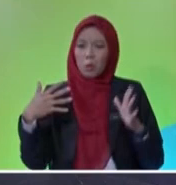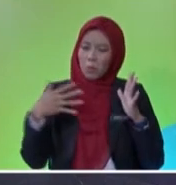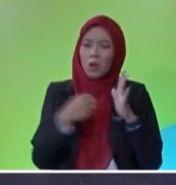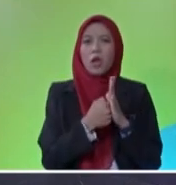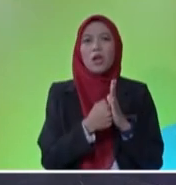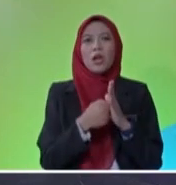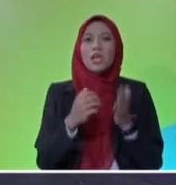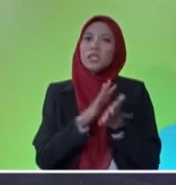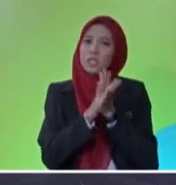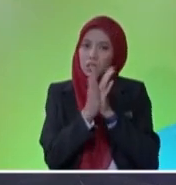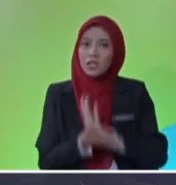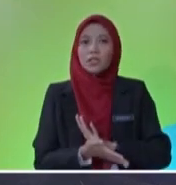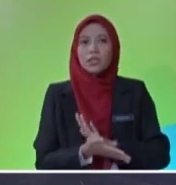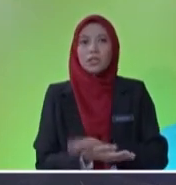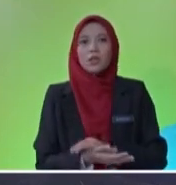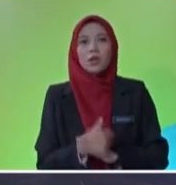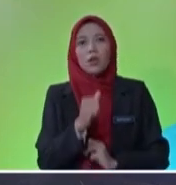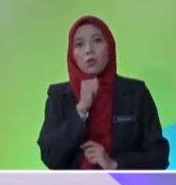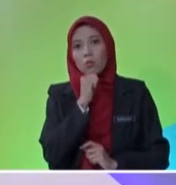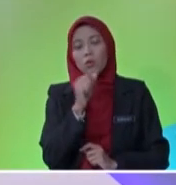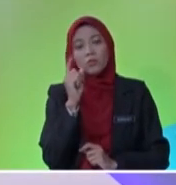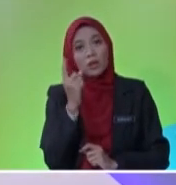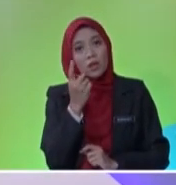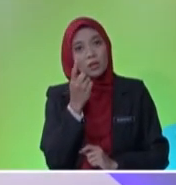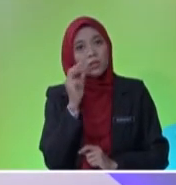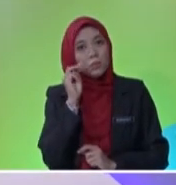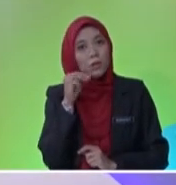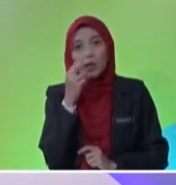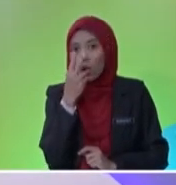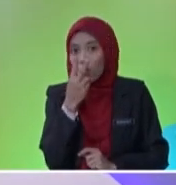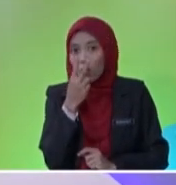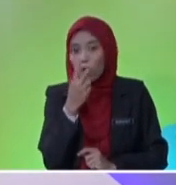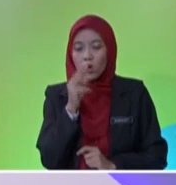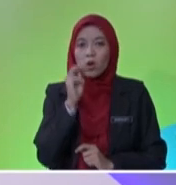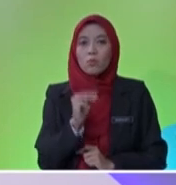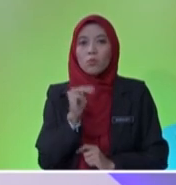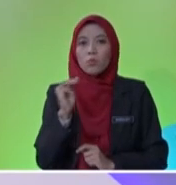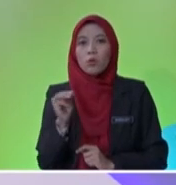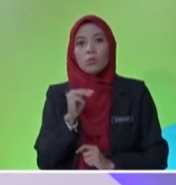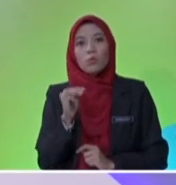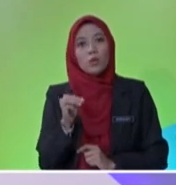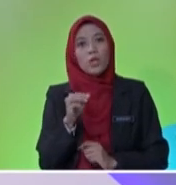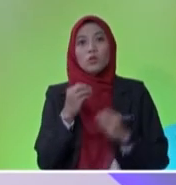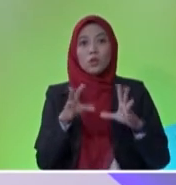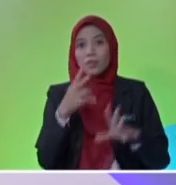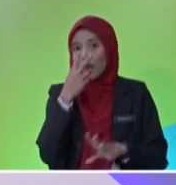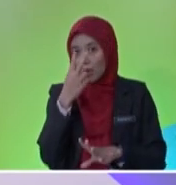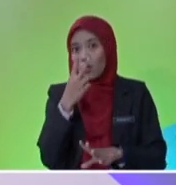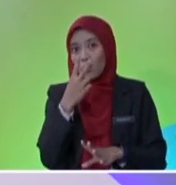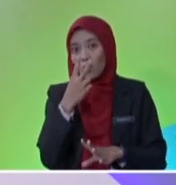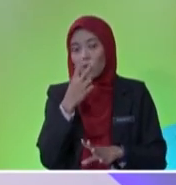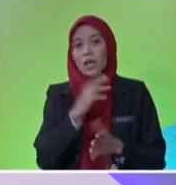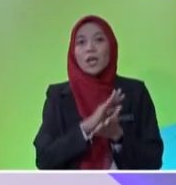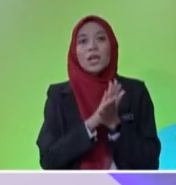gunung melakukan bukan saja Amira tengok sekarang nih murid-murid dah menonton video tadi Iya sekarang ini